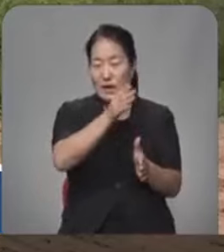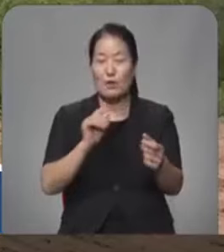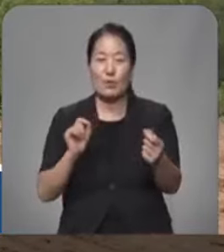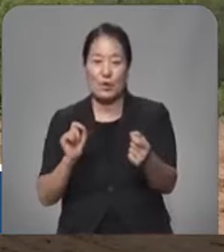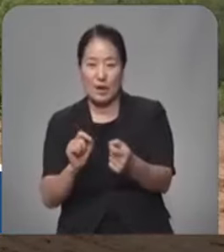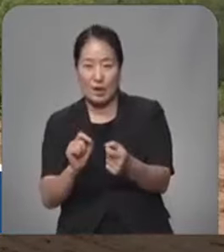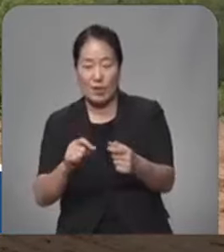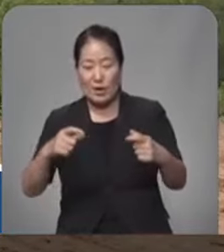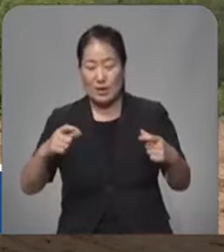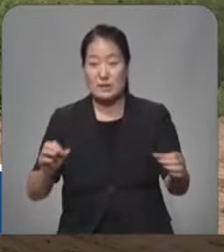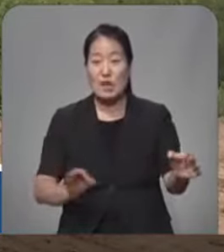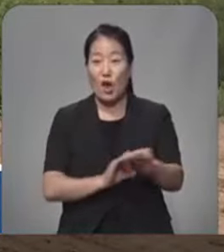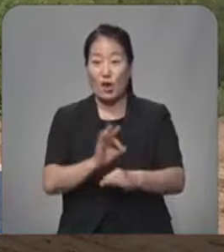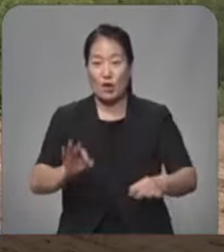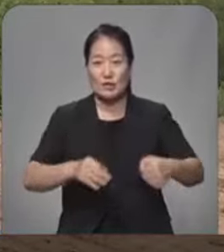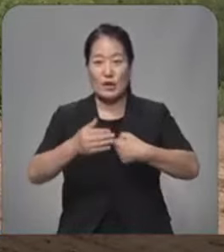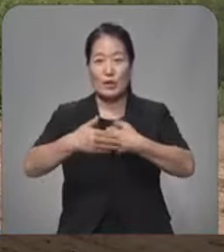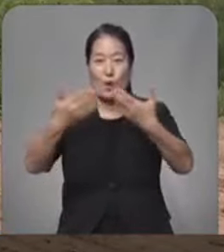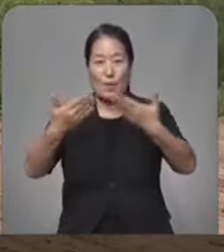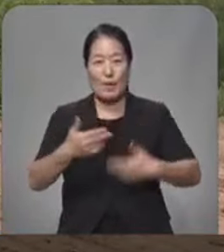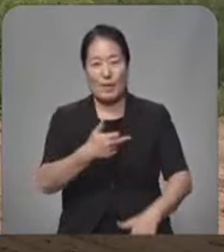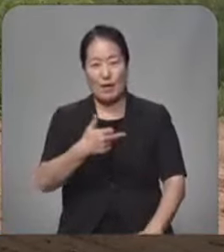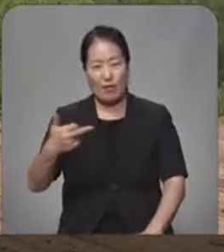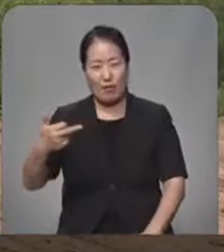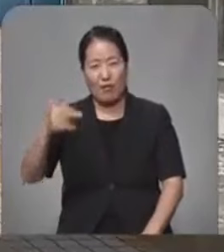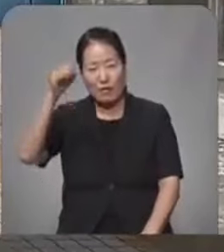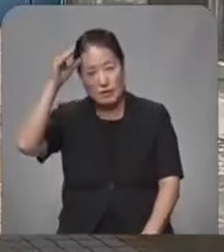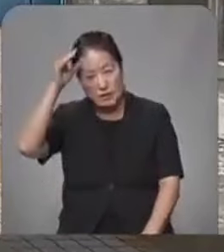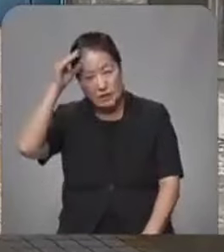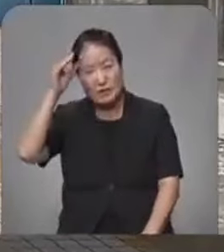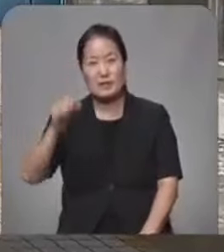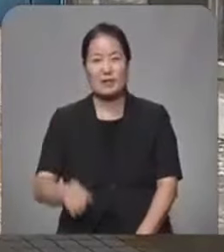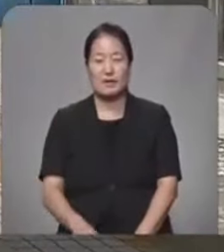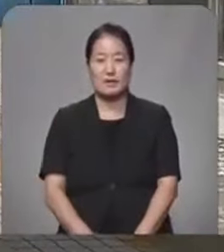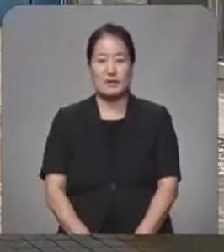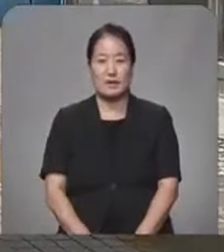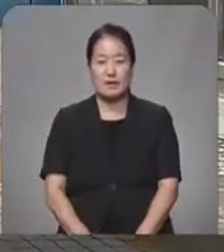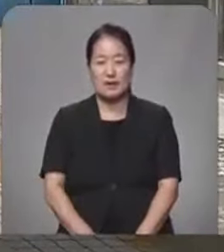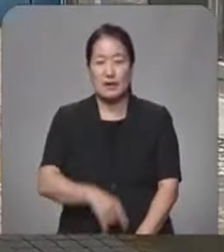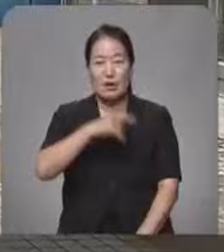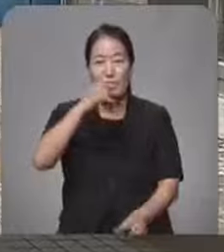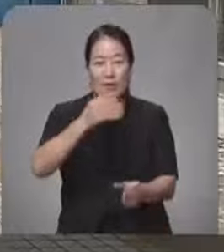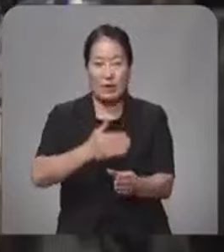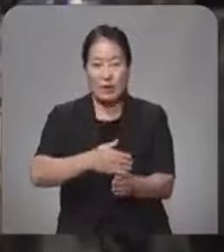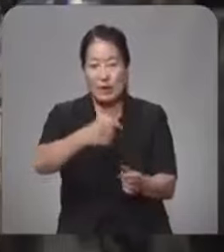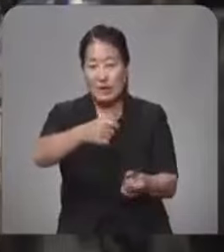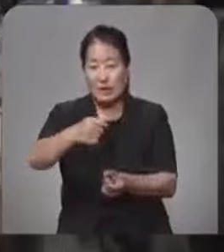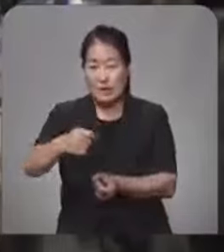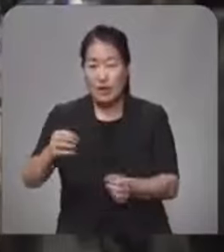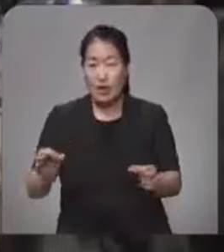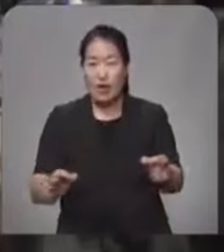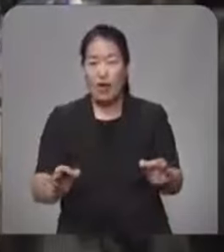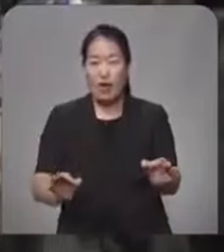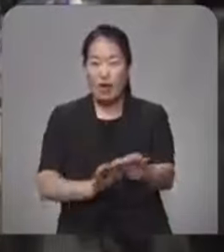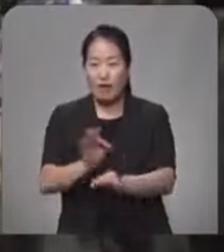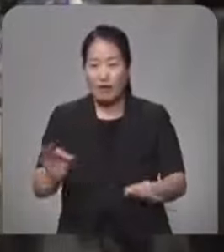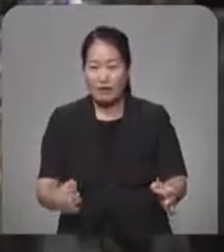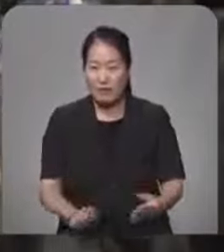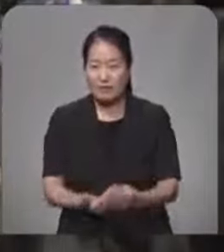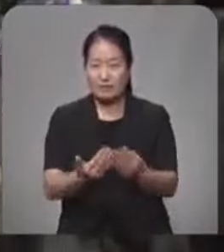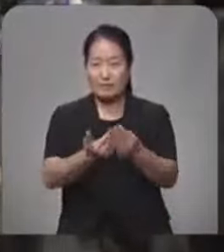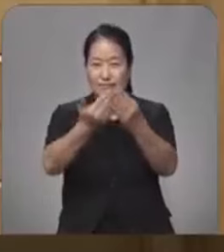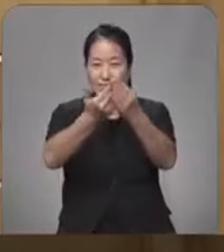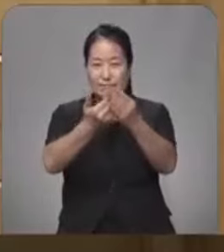가까워 지역 경제에 적지 않은 도움이 될 것으로 기대됩니다. 접경지 경제가 한 단계 도약할 것이란 기대가